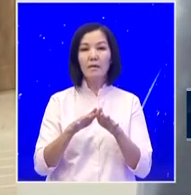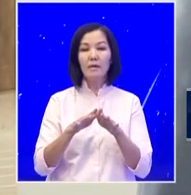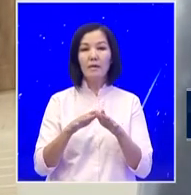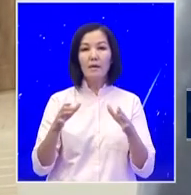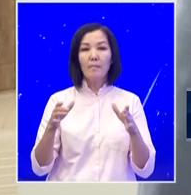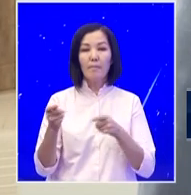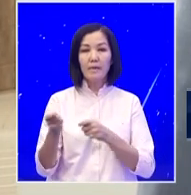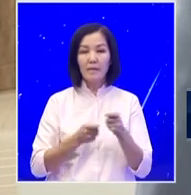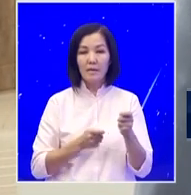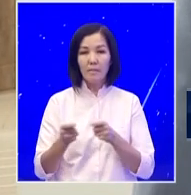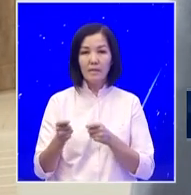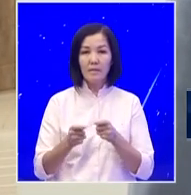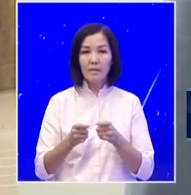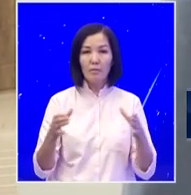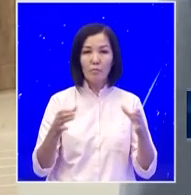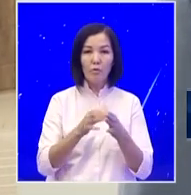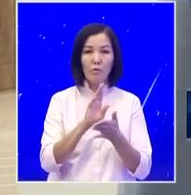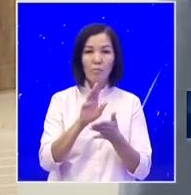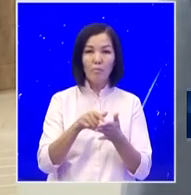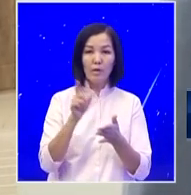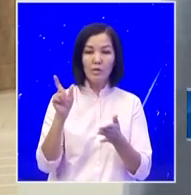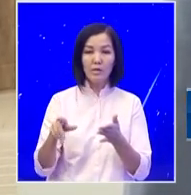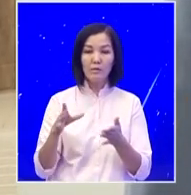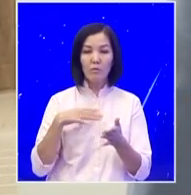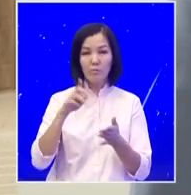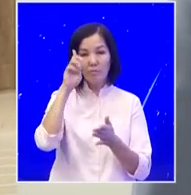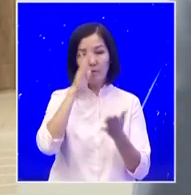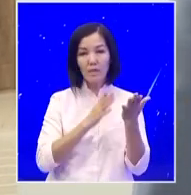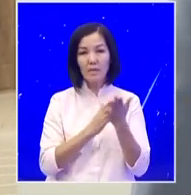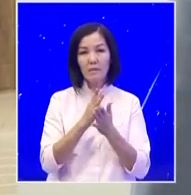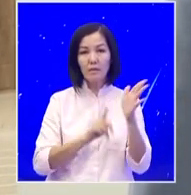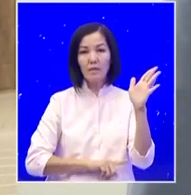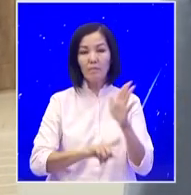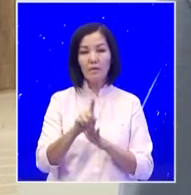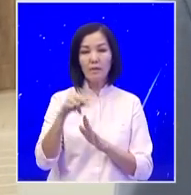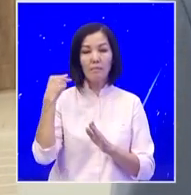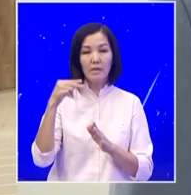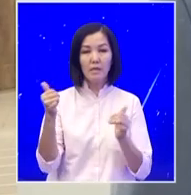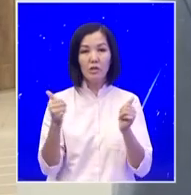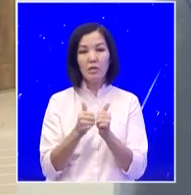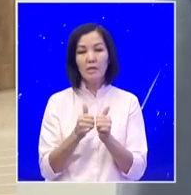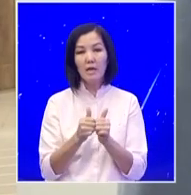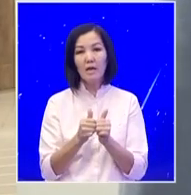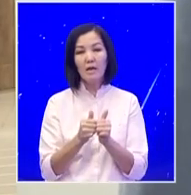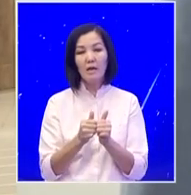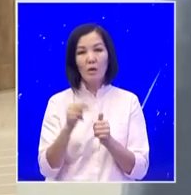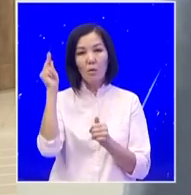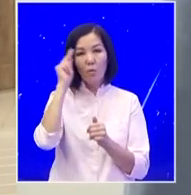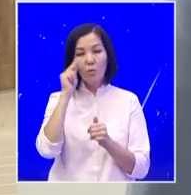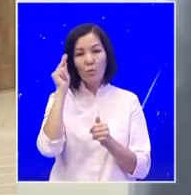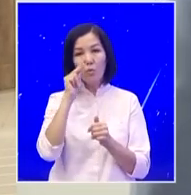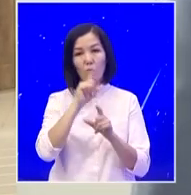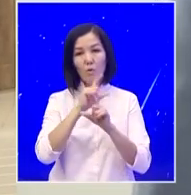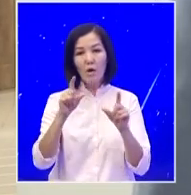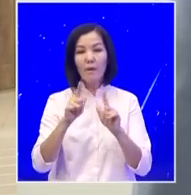істеймін. Мемлекеттік қызметке келгеннен бастап президент жанындағы академияға түсу